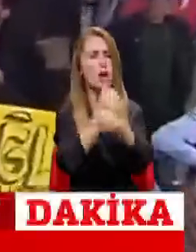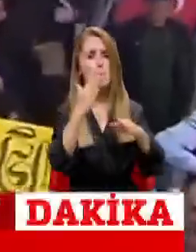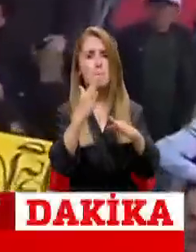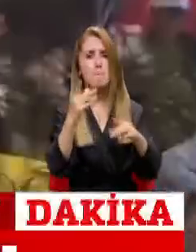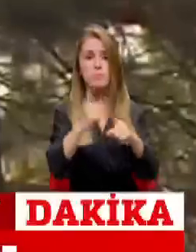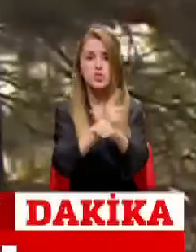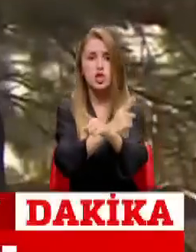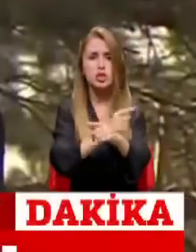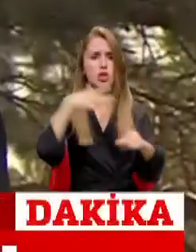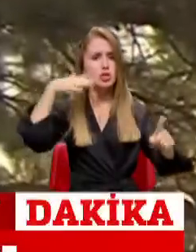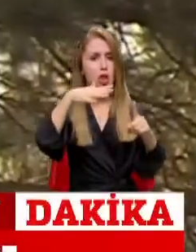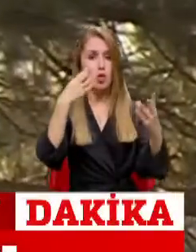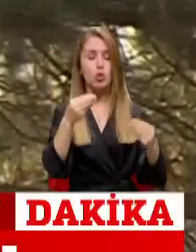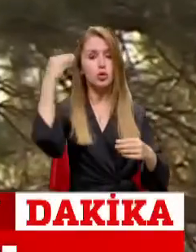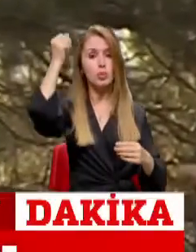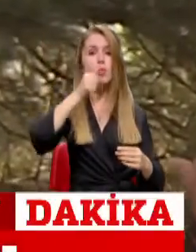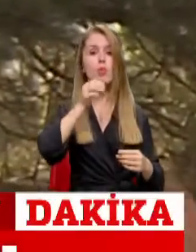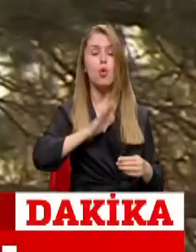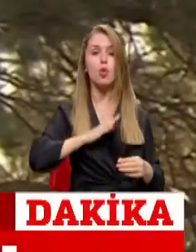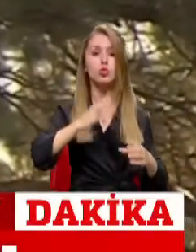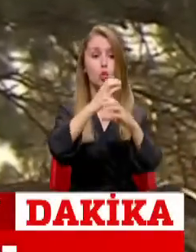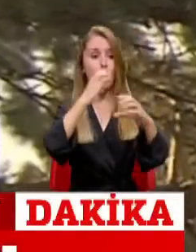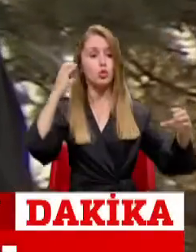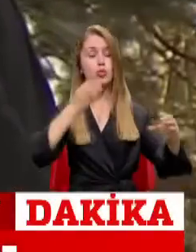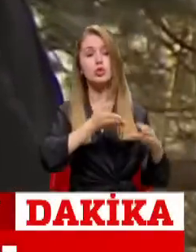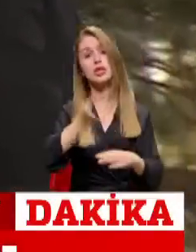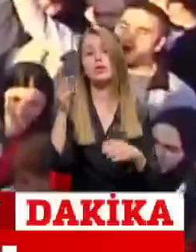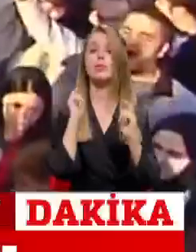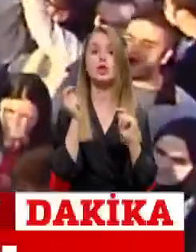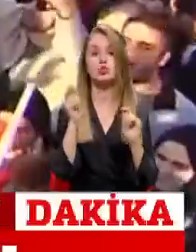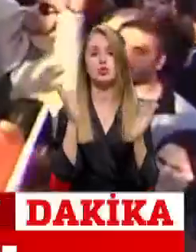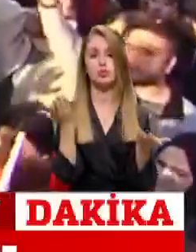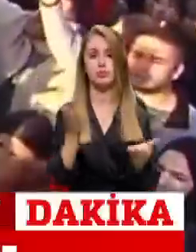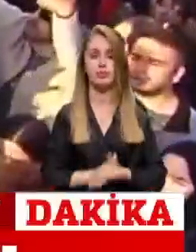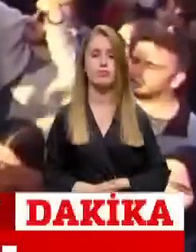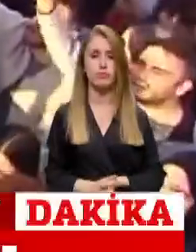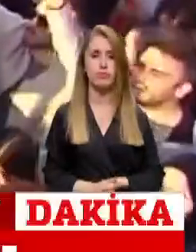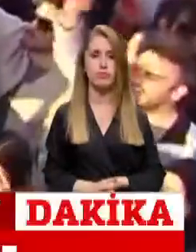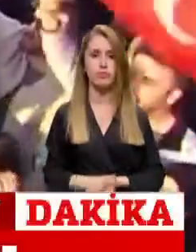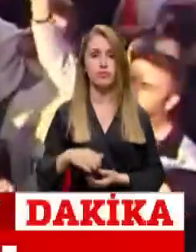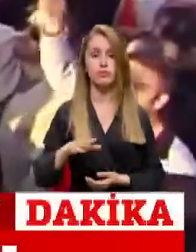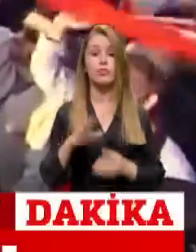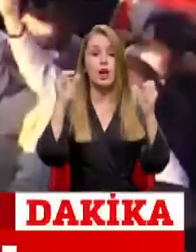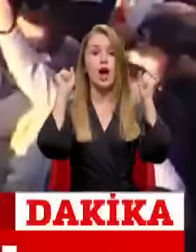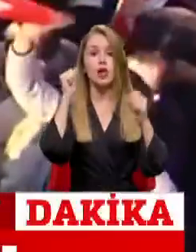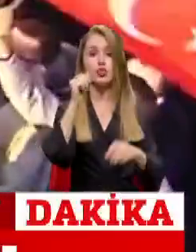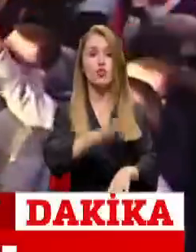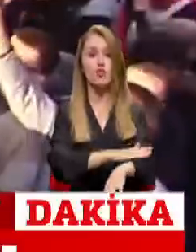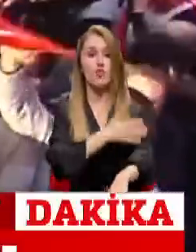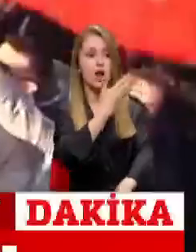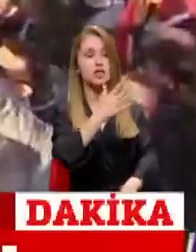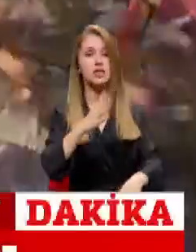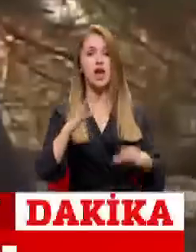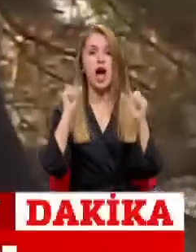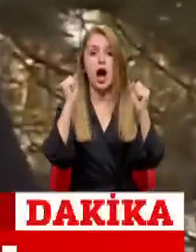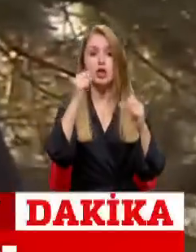cisimlerle de saldırıya uğradı. İmamoğlu'nun otobüsü meydandan ayrılmak zorunda kaldı. Erzurum valisi, Erzurum